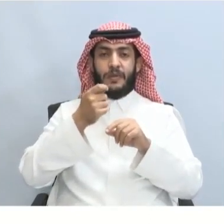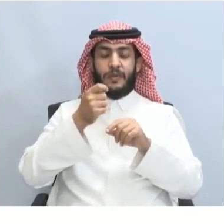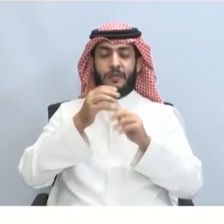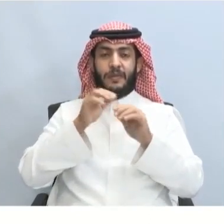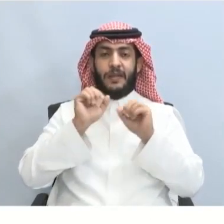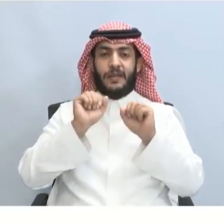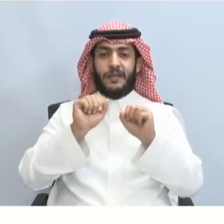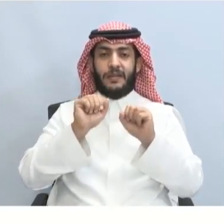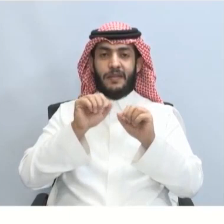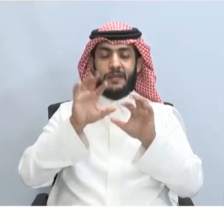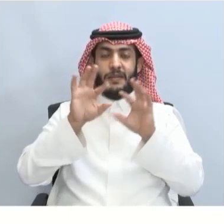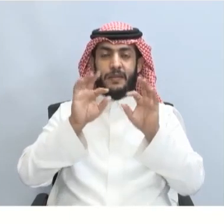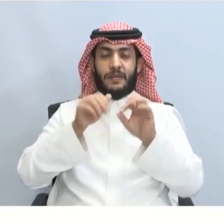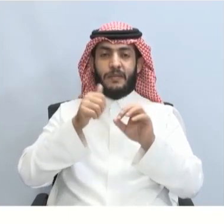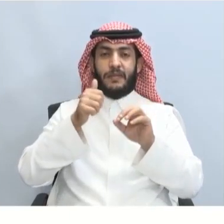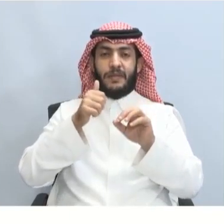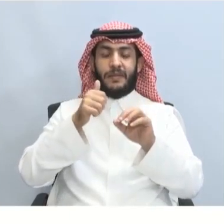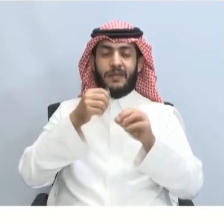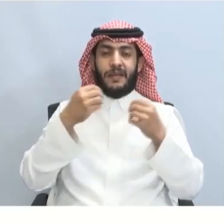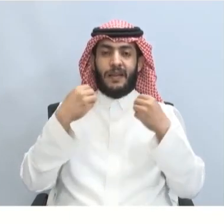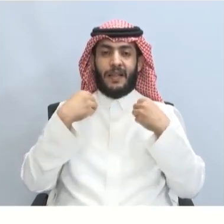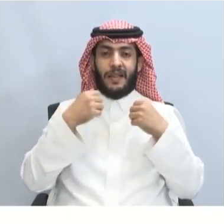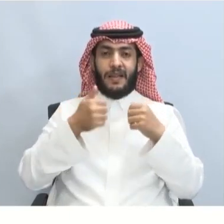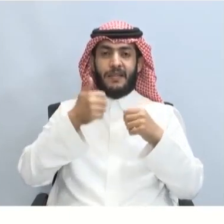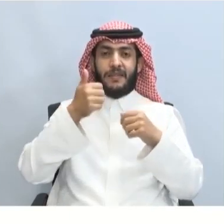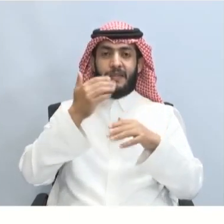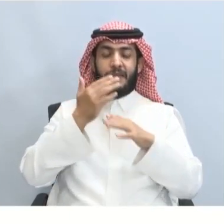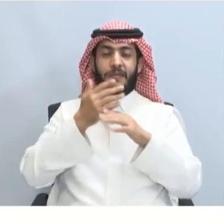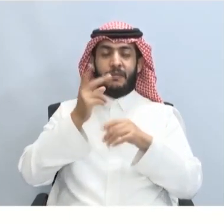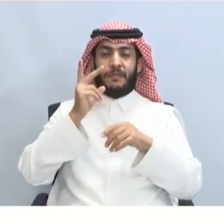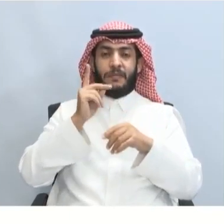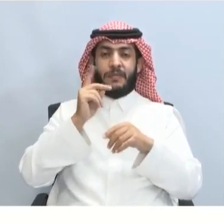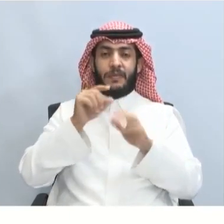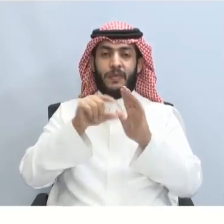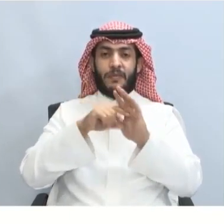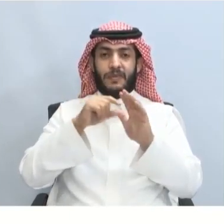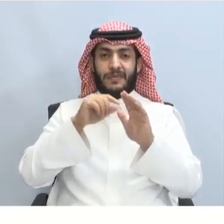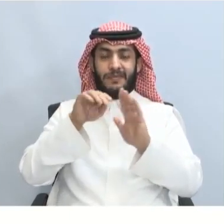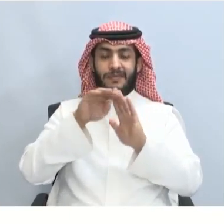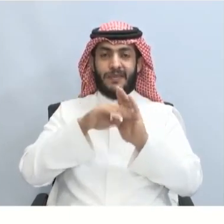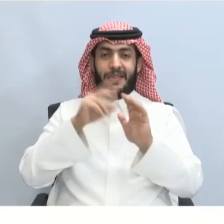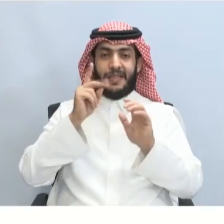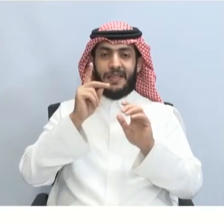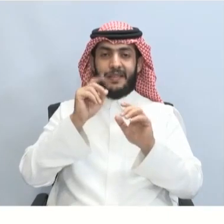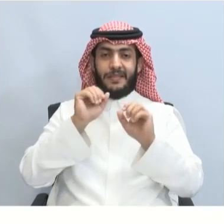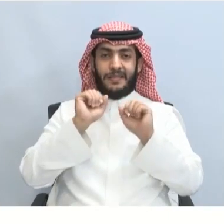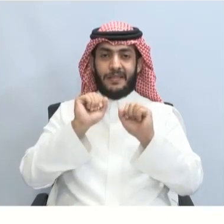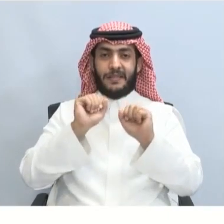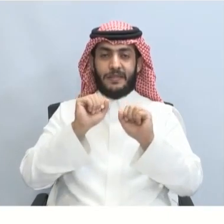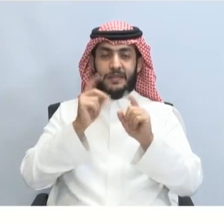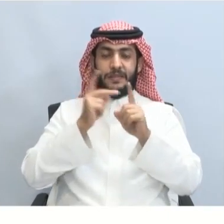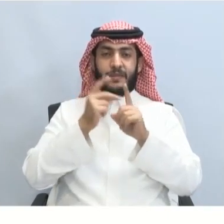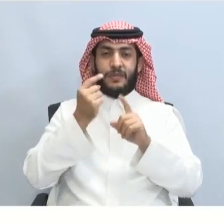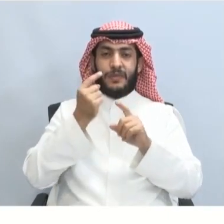فقره تحتوي عن رياضتك المفضله وكذلك عنوان الفقره الثانيه اللي هي اتش